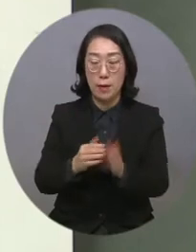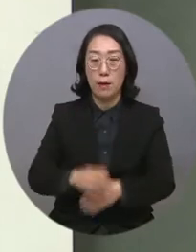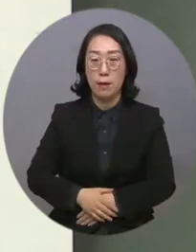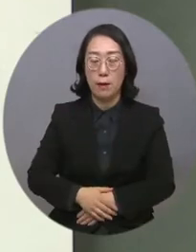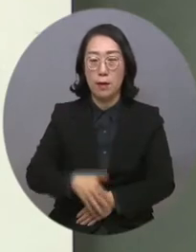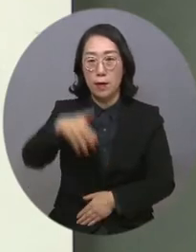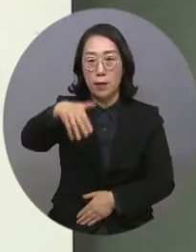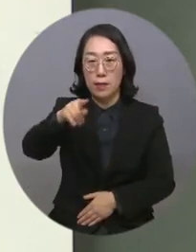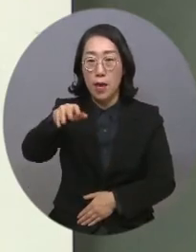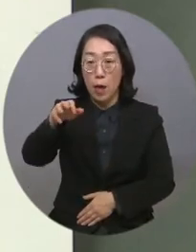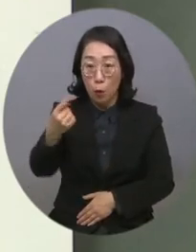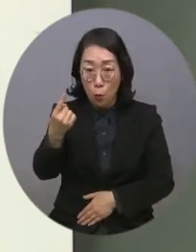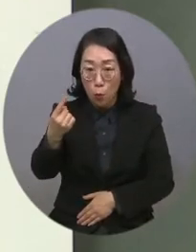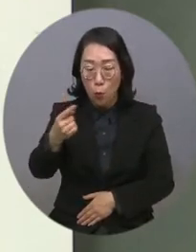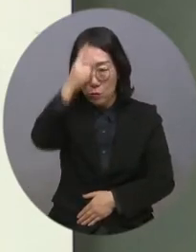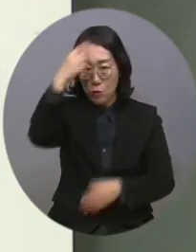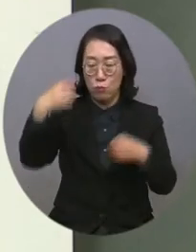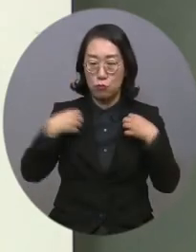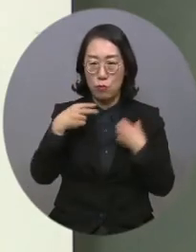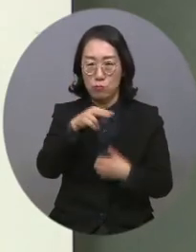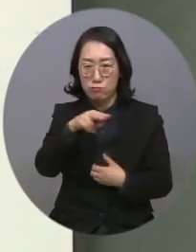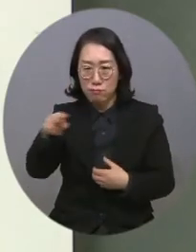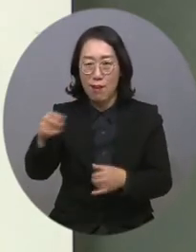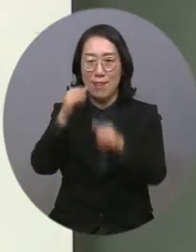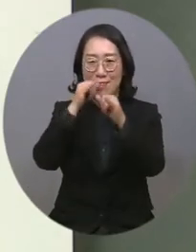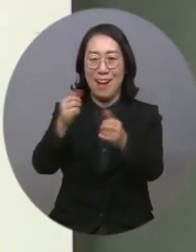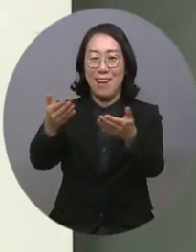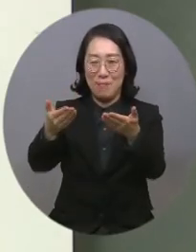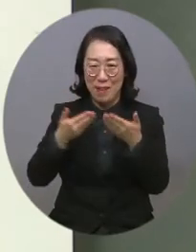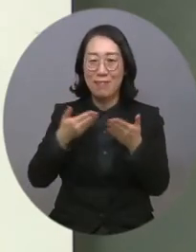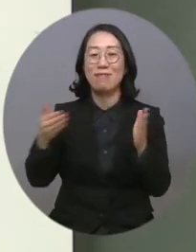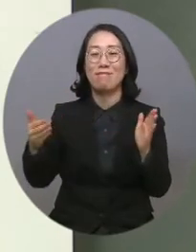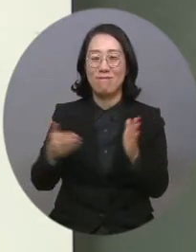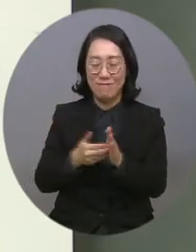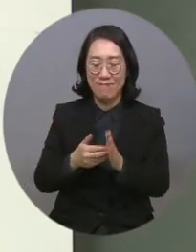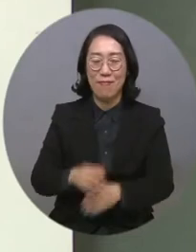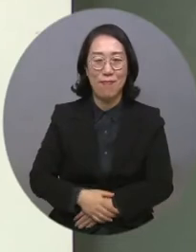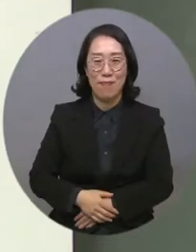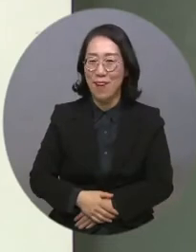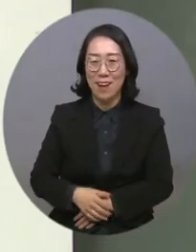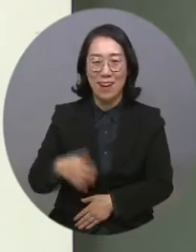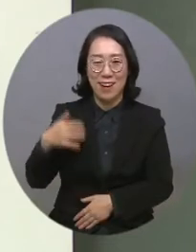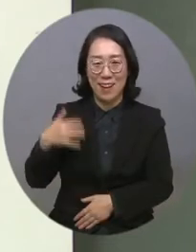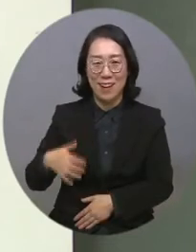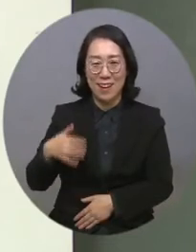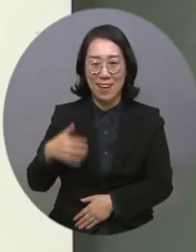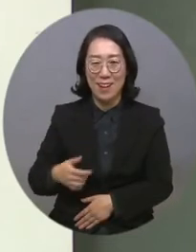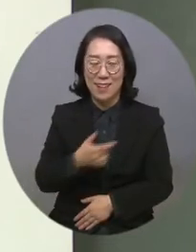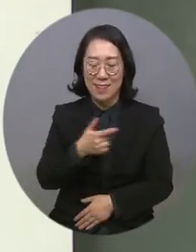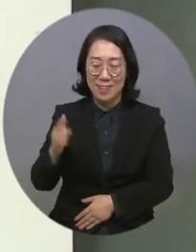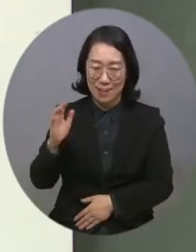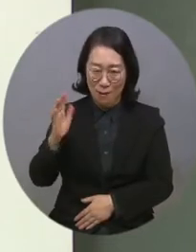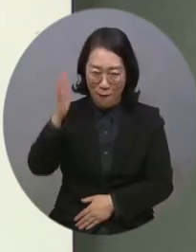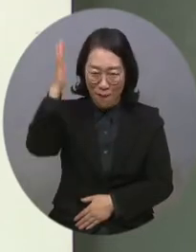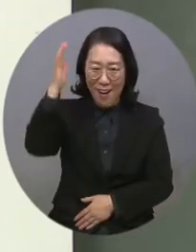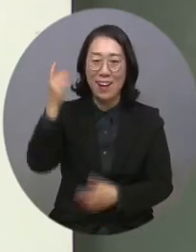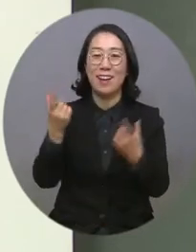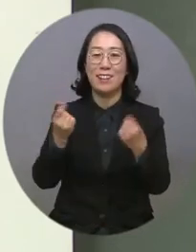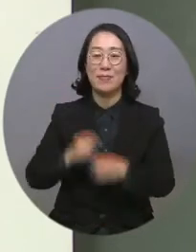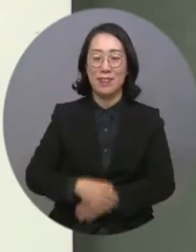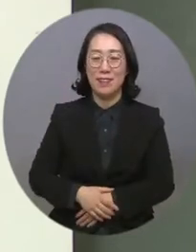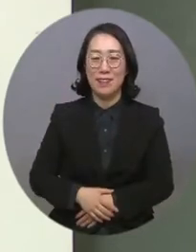체코 정부에서 주는 큰 상도 받으시고 대단한 그 영광의 결실을